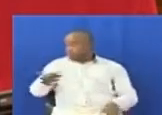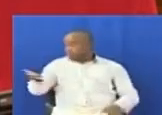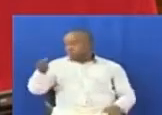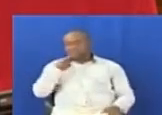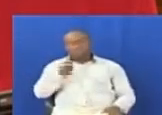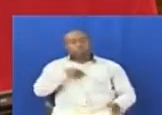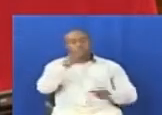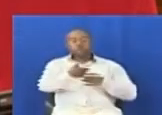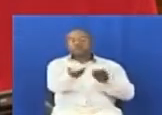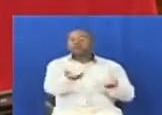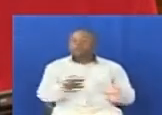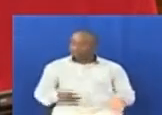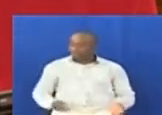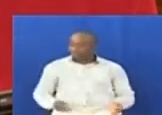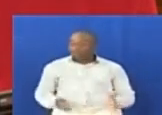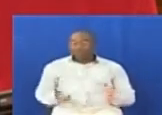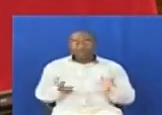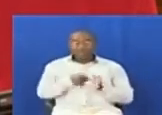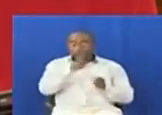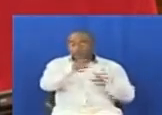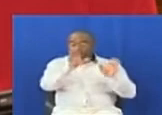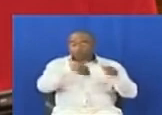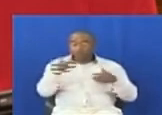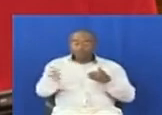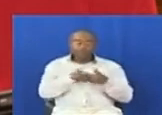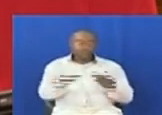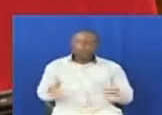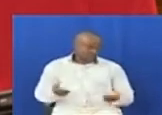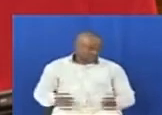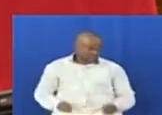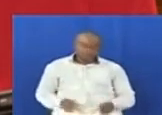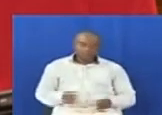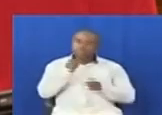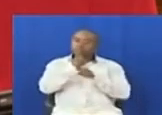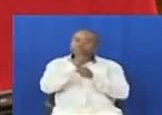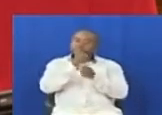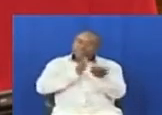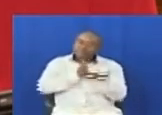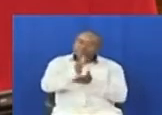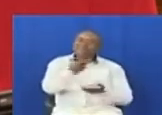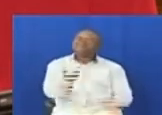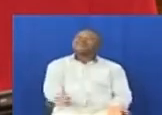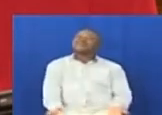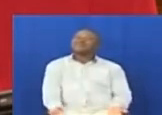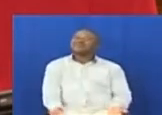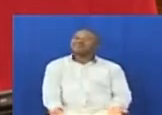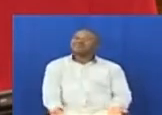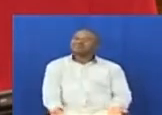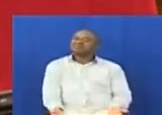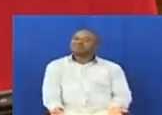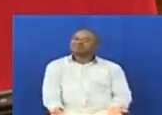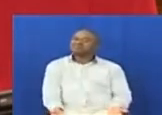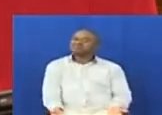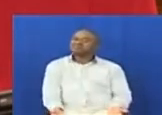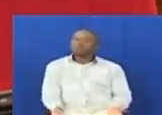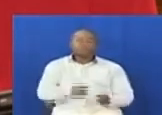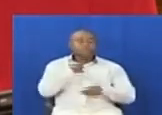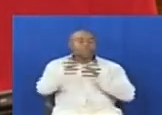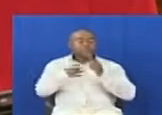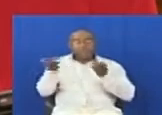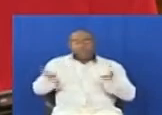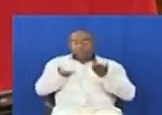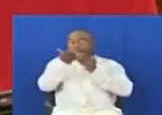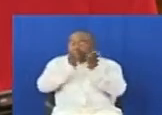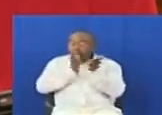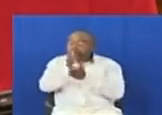Je, tungelishitisha hii bunge? Bajeti ingelipitishwa na nani? Miradi ya maendeleo ingefanya